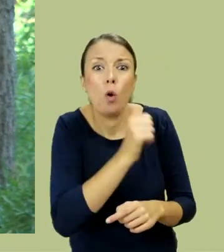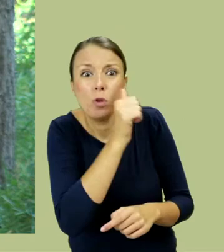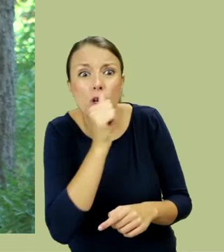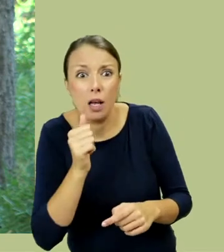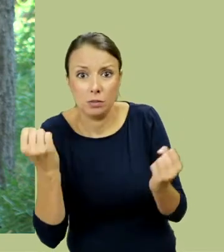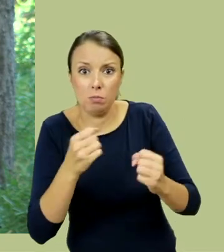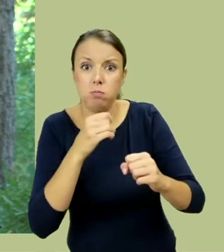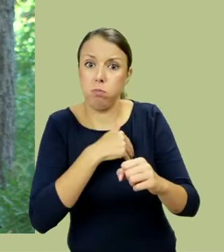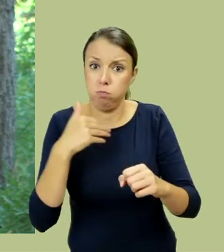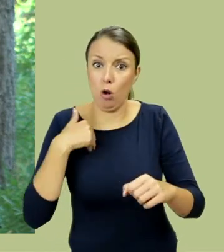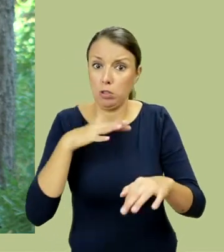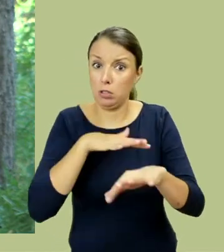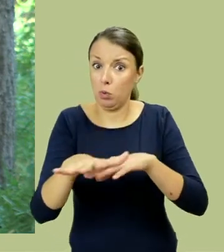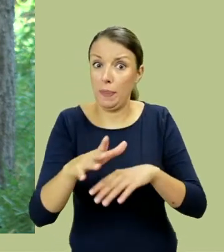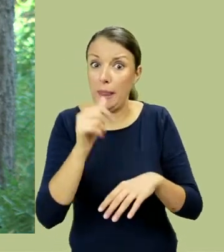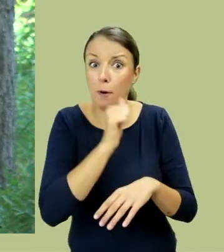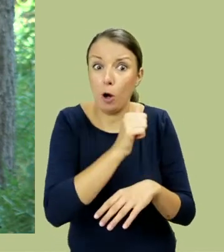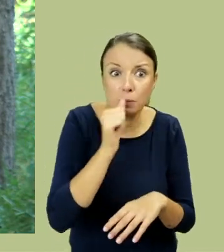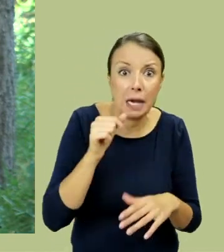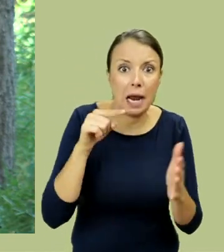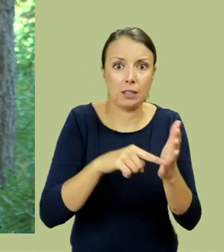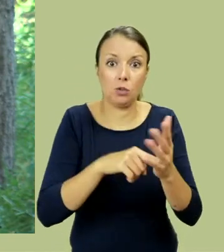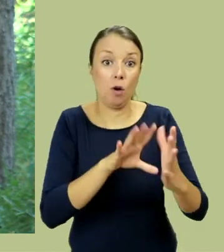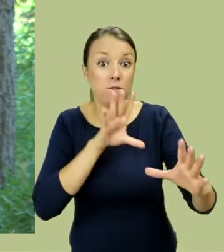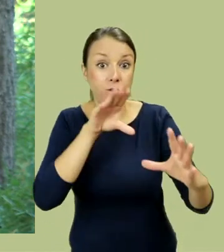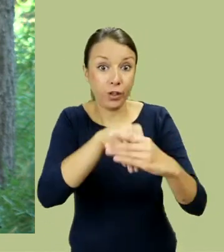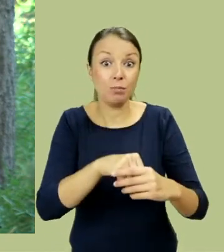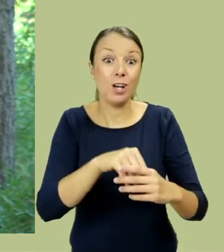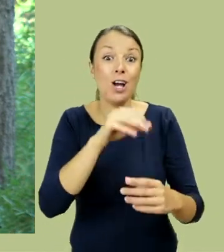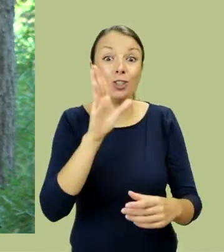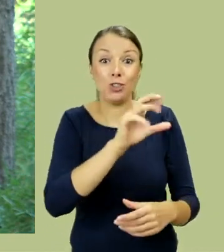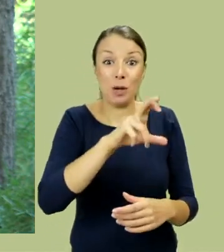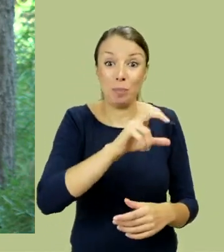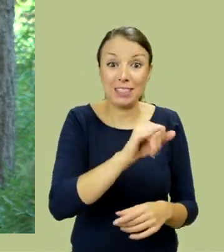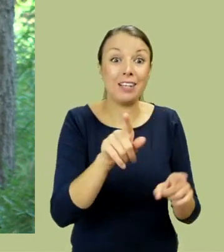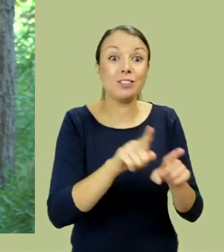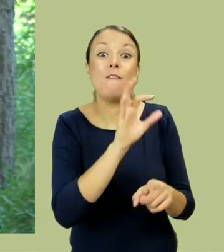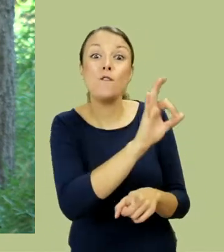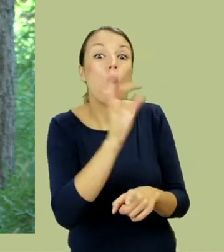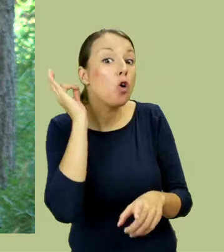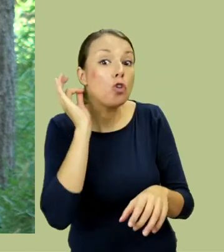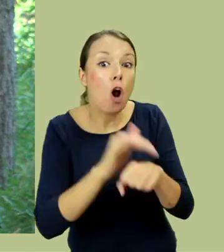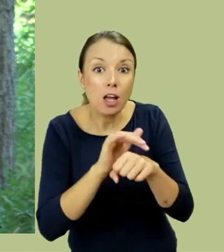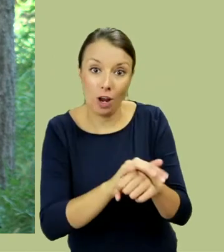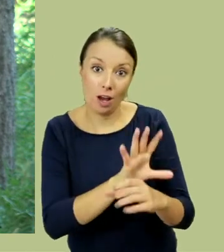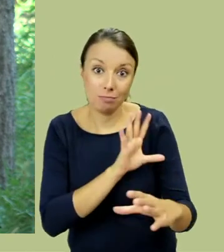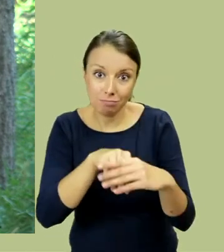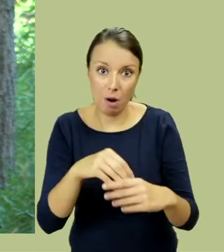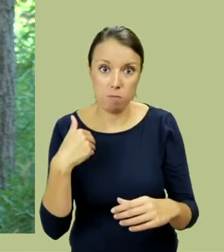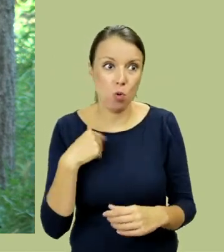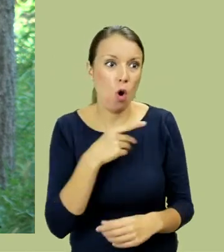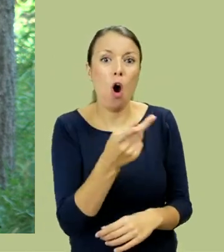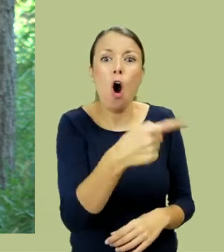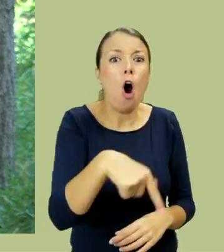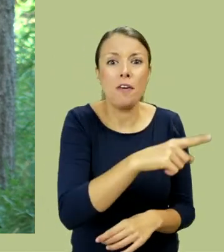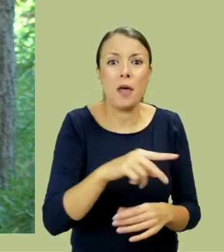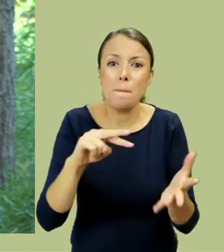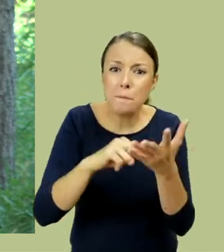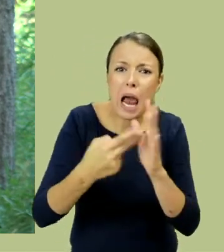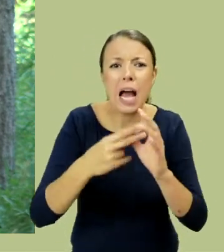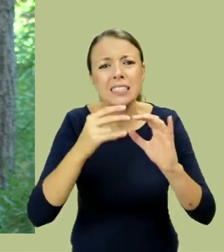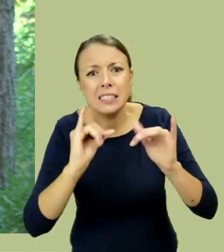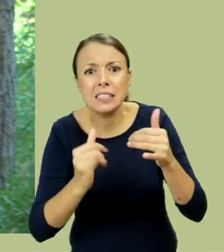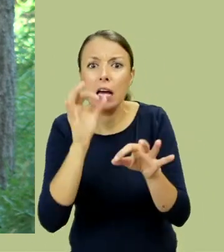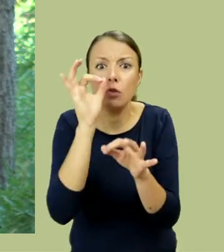słynną należała Szczerbińska i jej koleżanki. To one potrafiły tak to rozplanować i miejsca